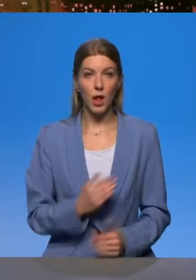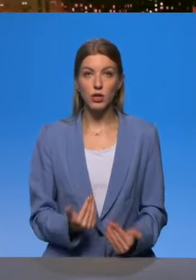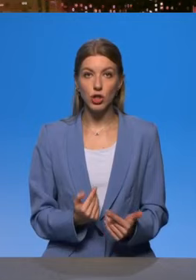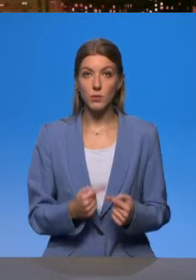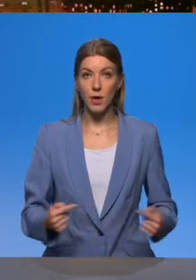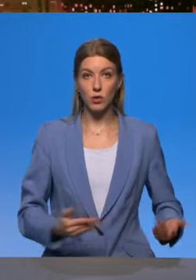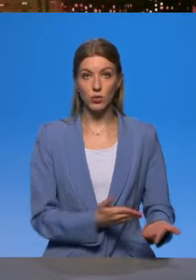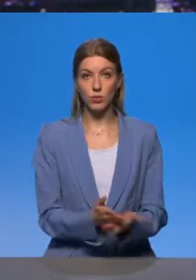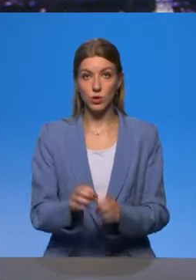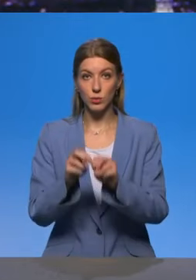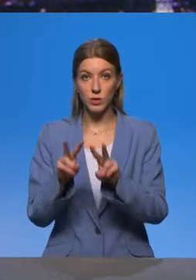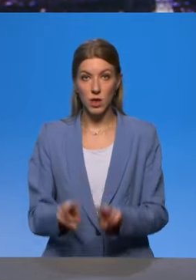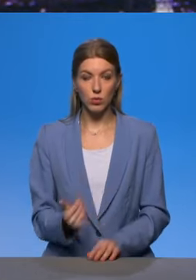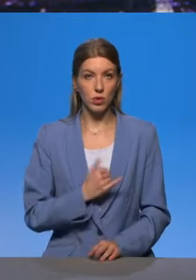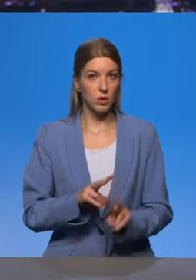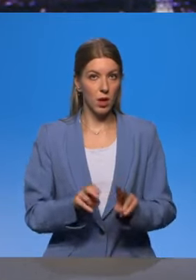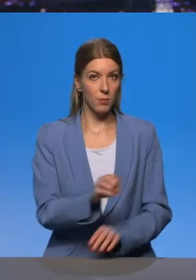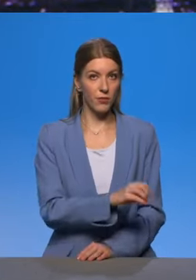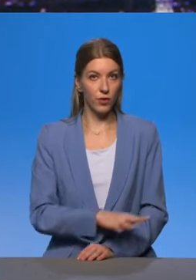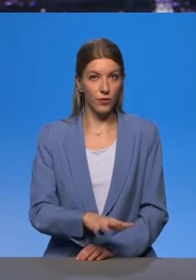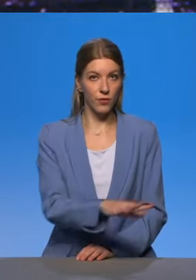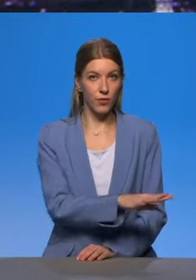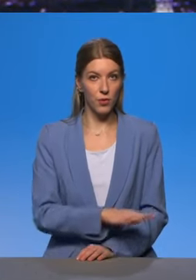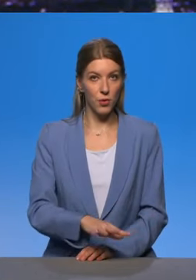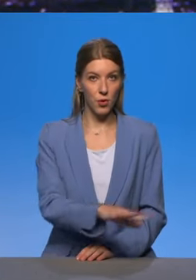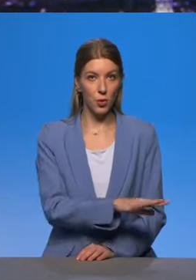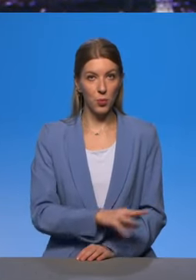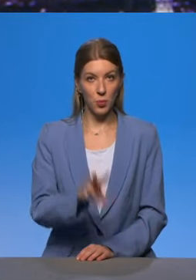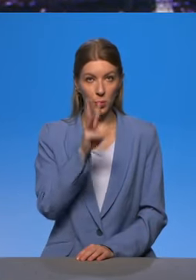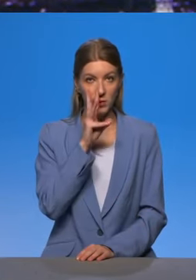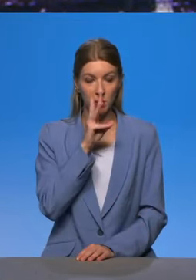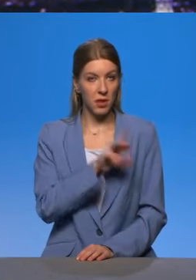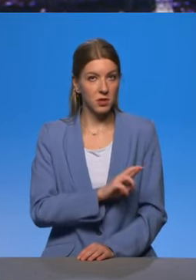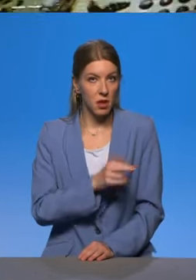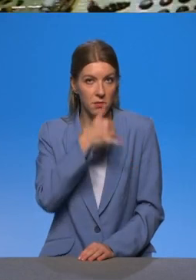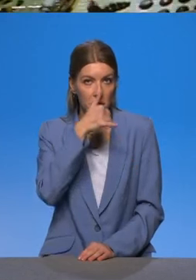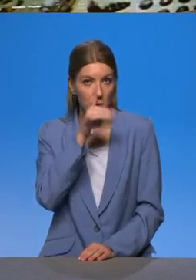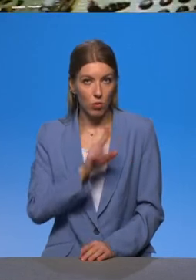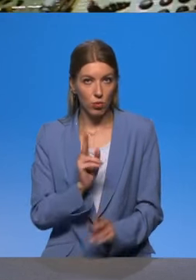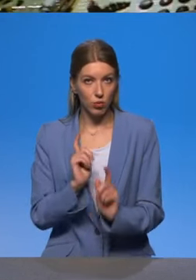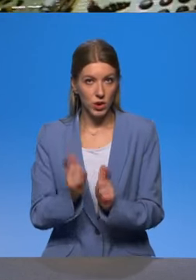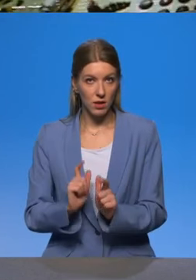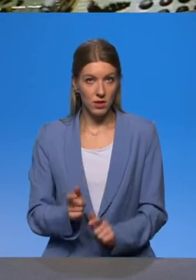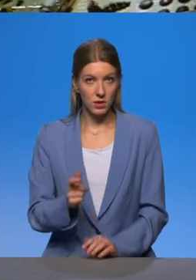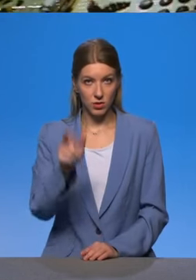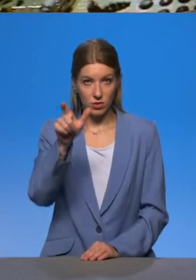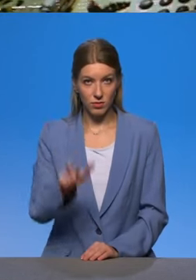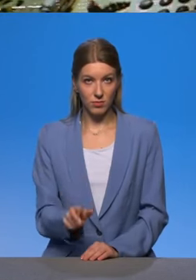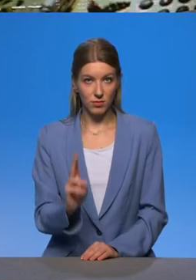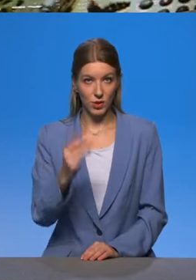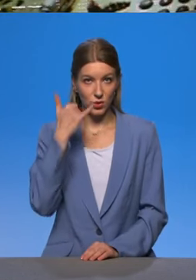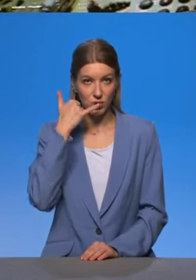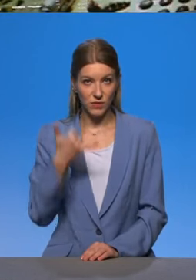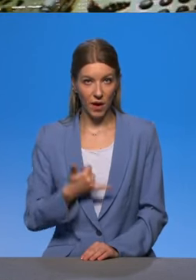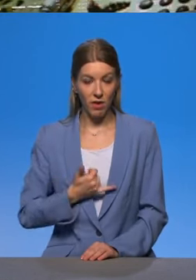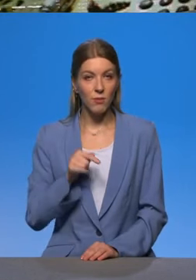нас европейские, американские зарплаты. То есть здесь я не соглашусь с звонившим. И здесь вопрос в том, что